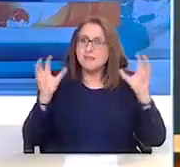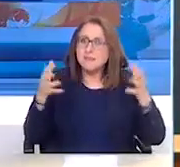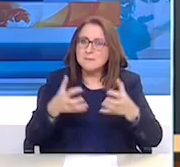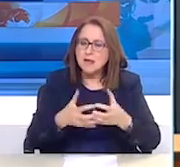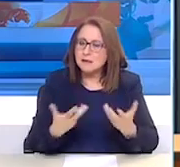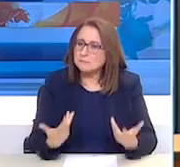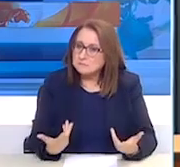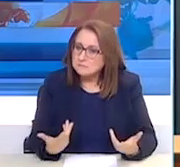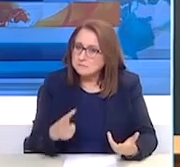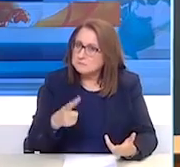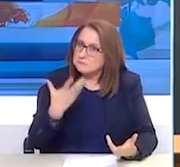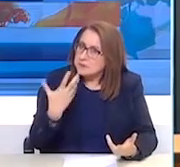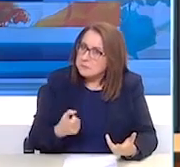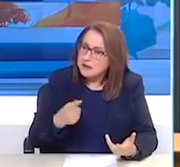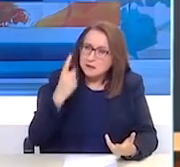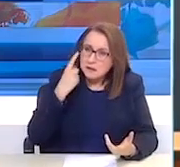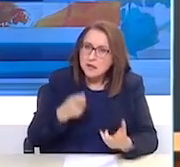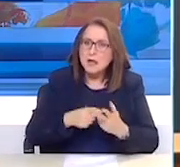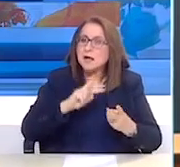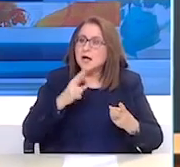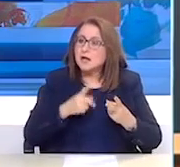να αυστηροποιηθούν ακόμη περισσότερο?